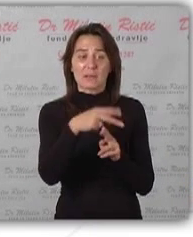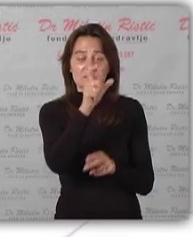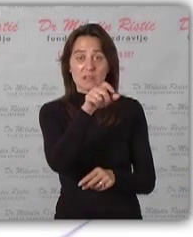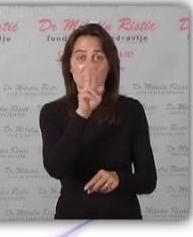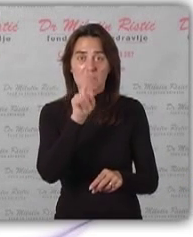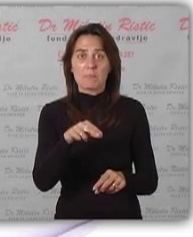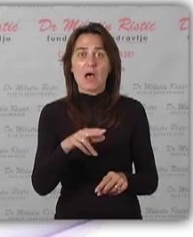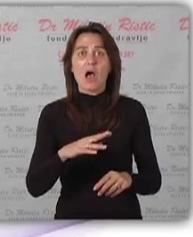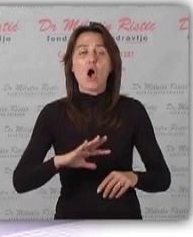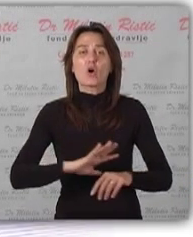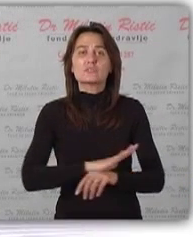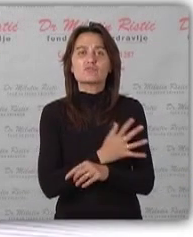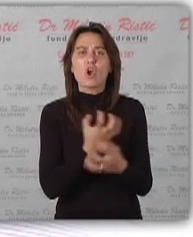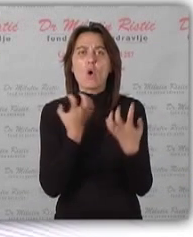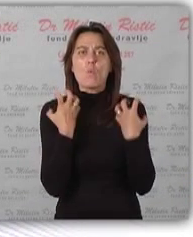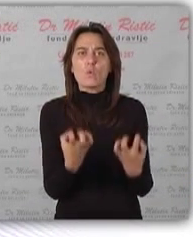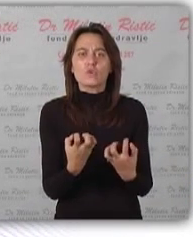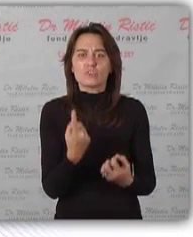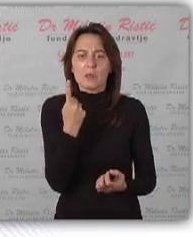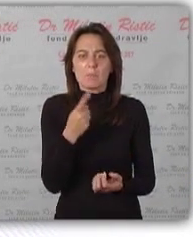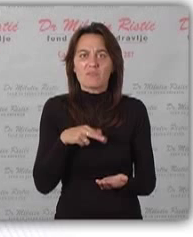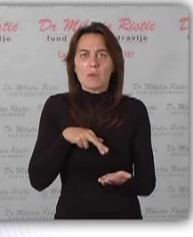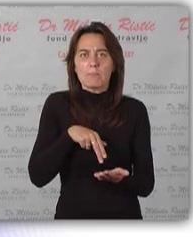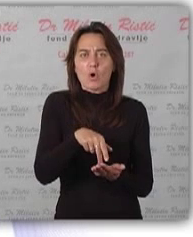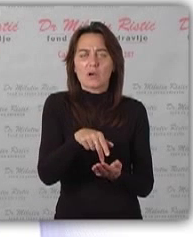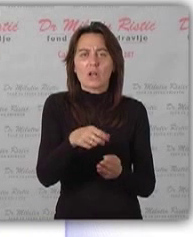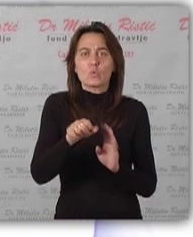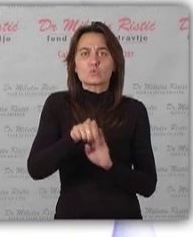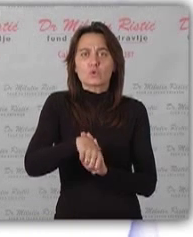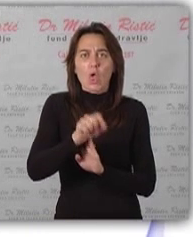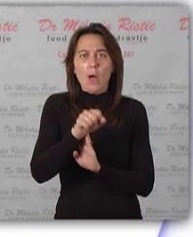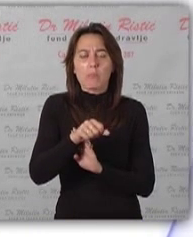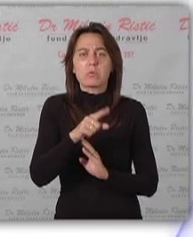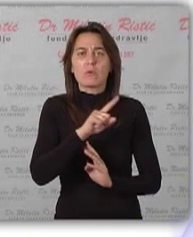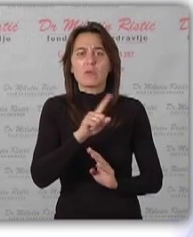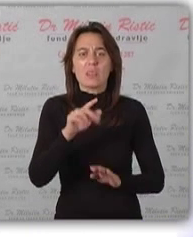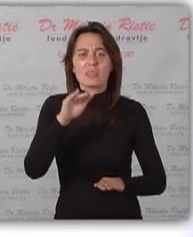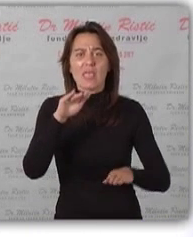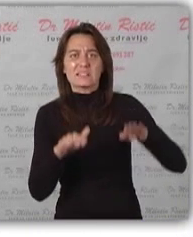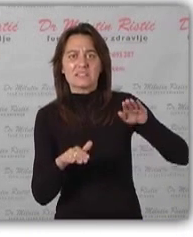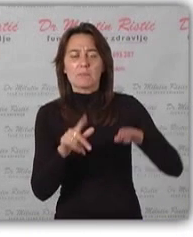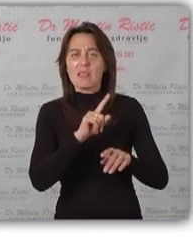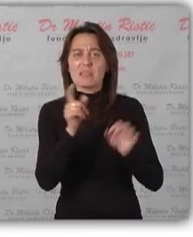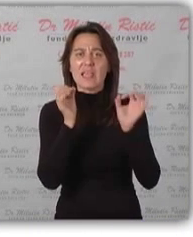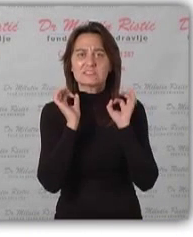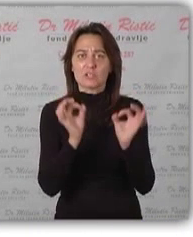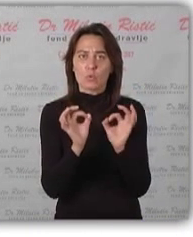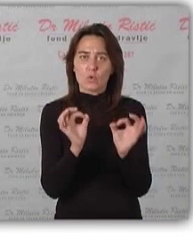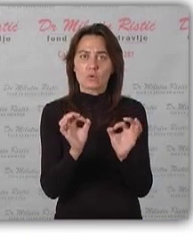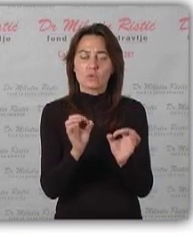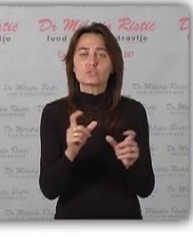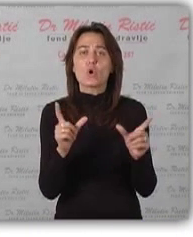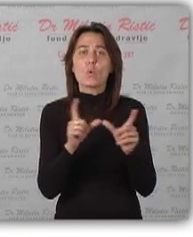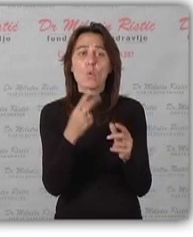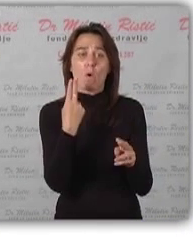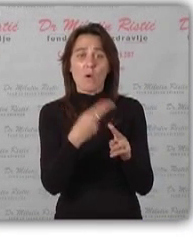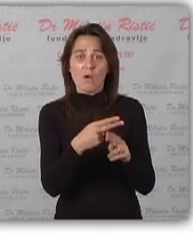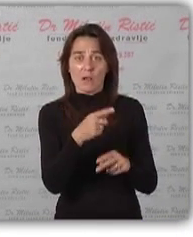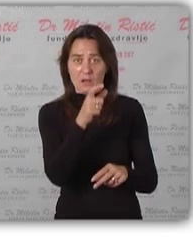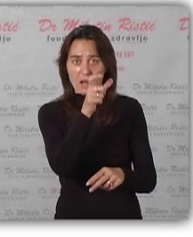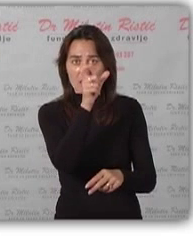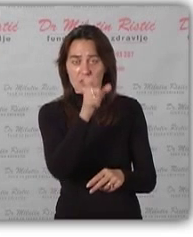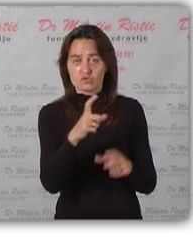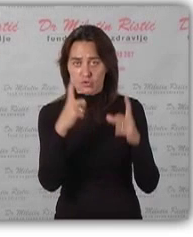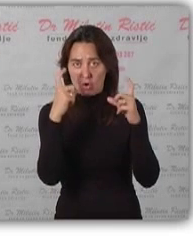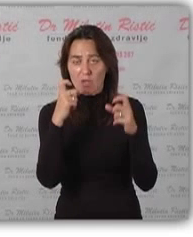Takođe, pacijent ima osjećaj ukočenosti pri prvim pokretima u zglobu, kao i osjećaj nestabilnosti i nesigurnosti. U